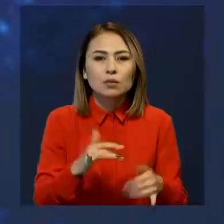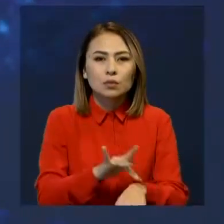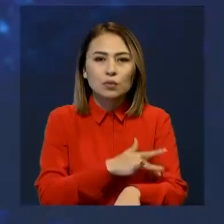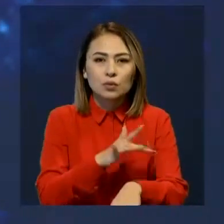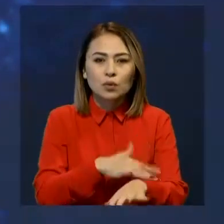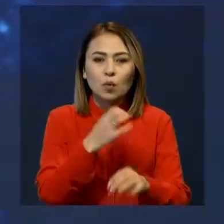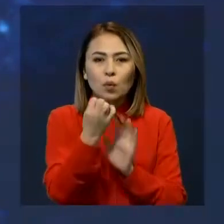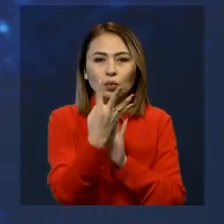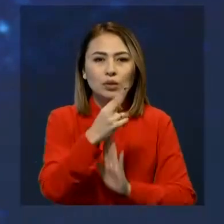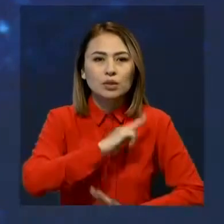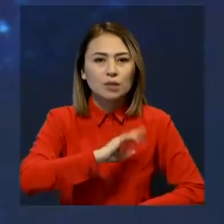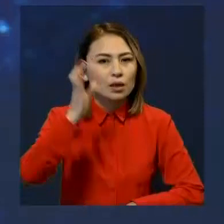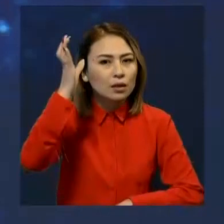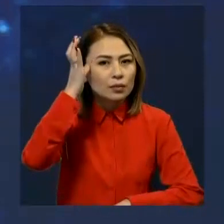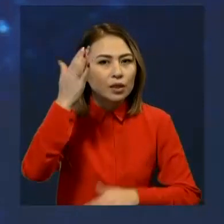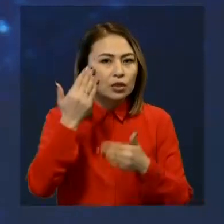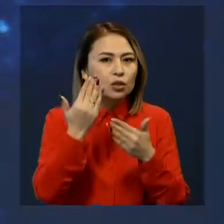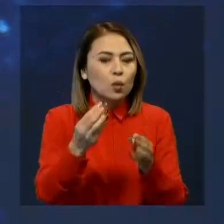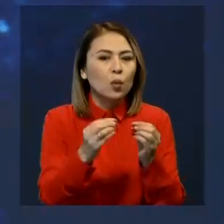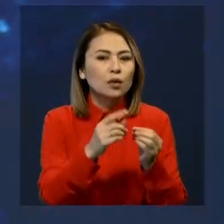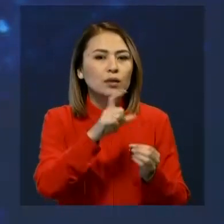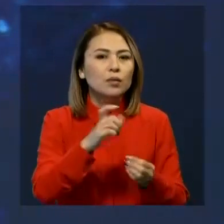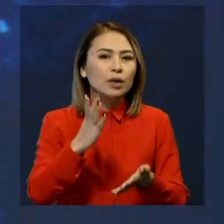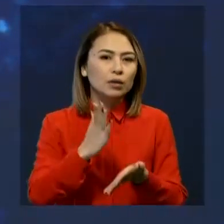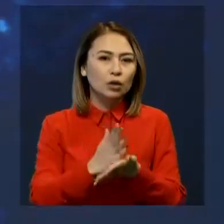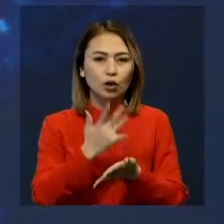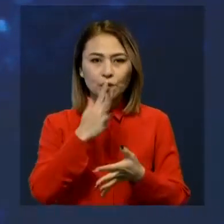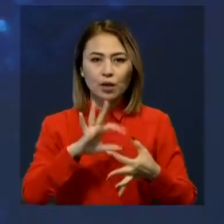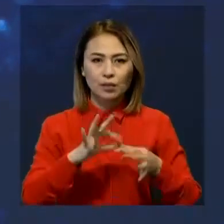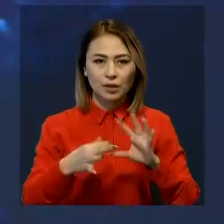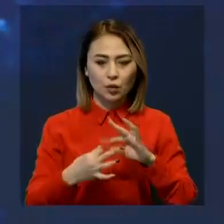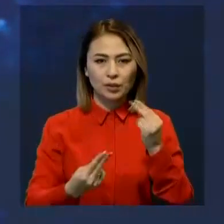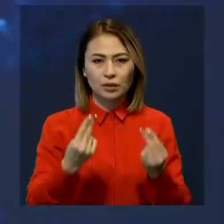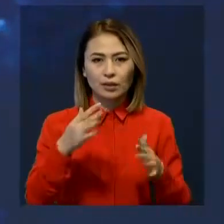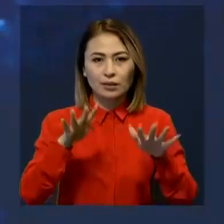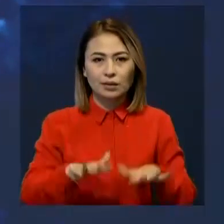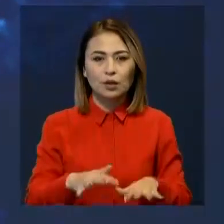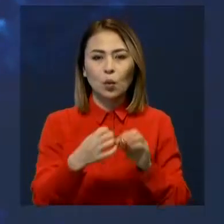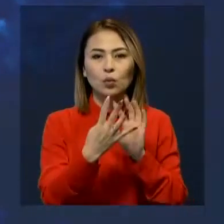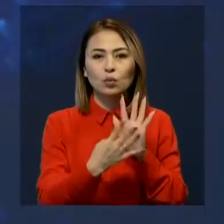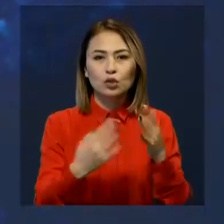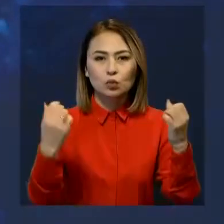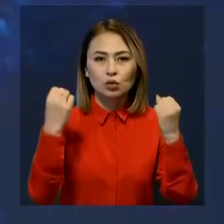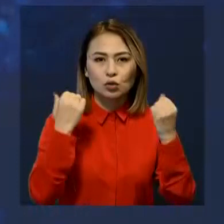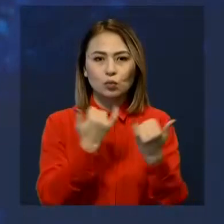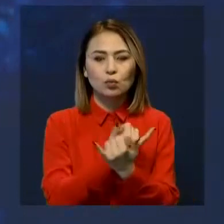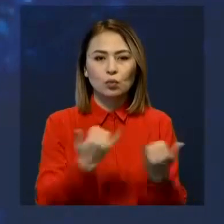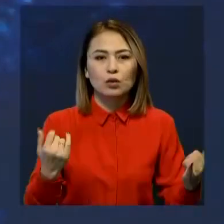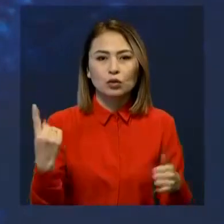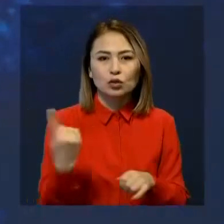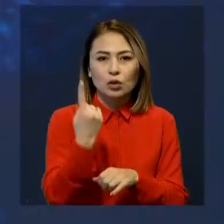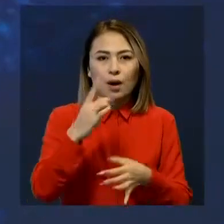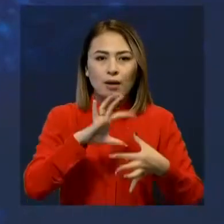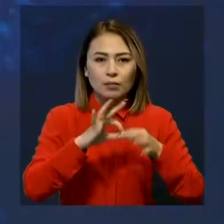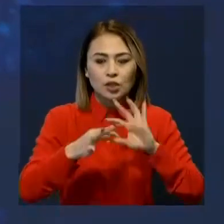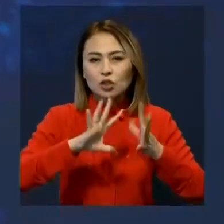пен штабтың 14 қызметкері, ғылыми кешеннің 10 адамы бар. Ұлттық олимпиада комитеті келтіргенде 19 спортшы үшін бұл